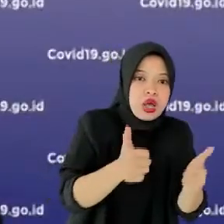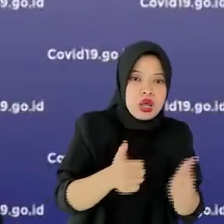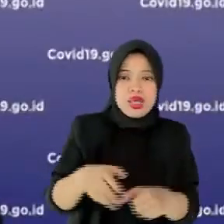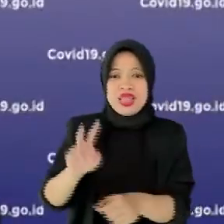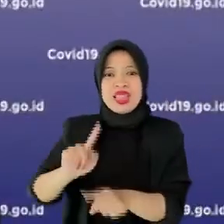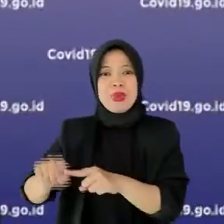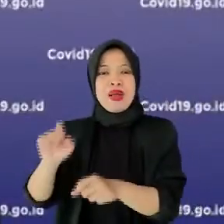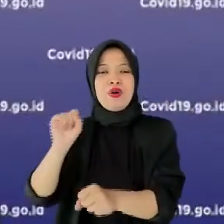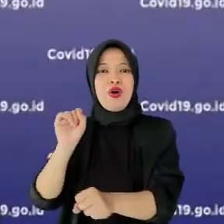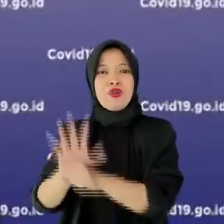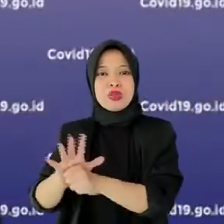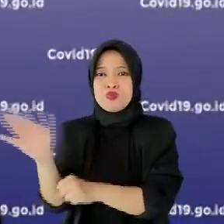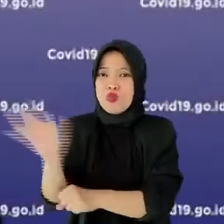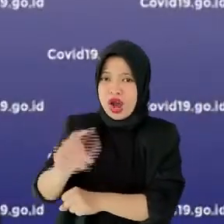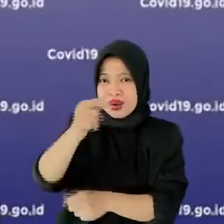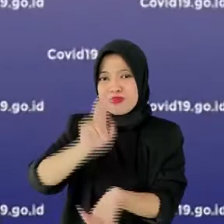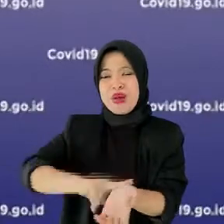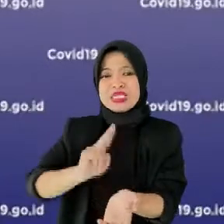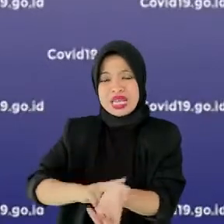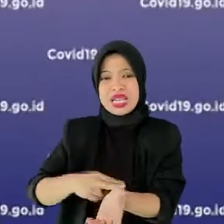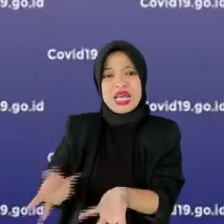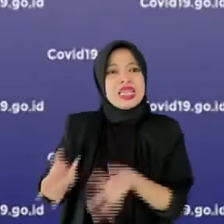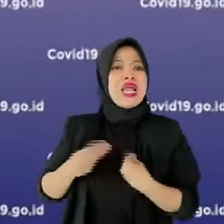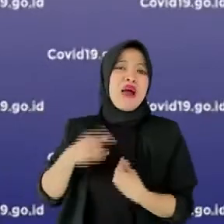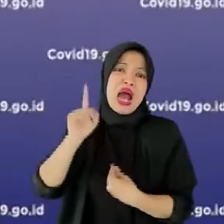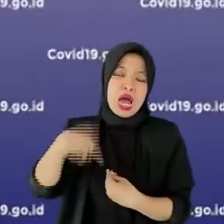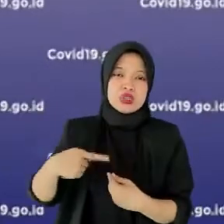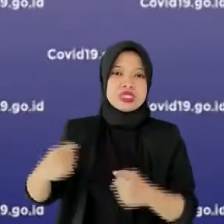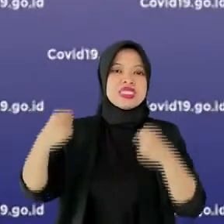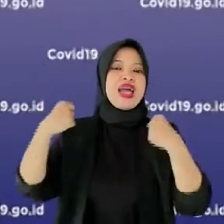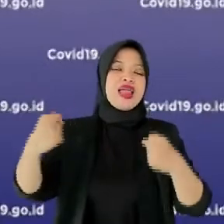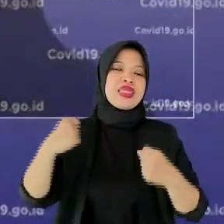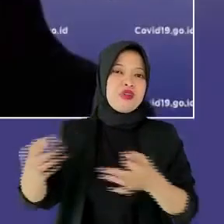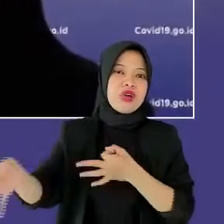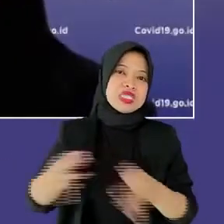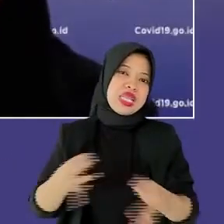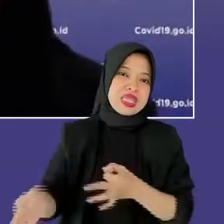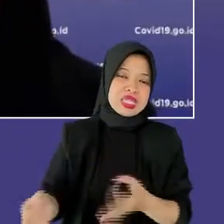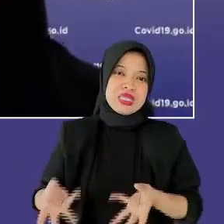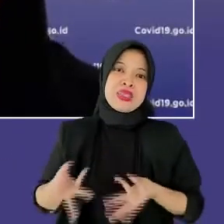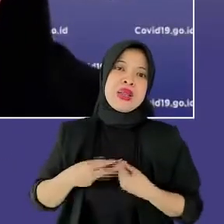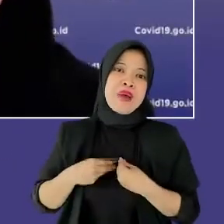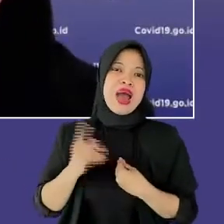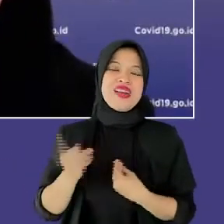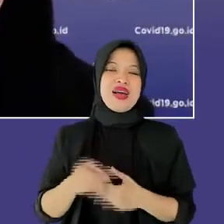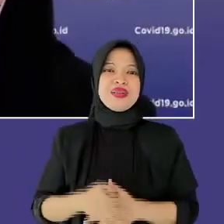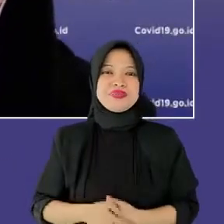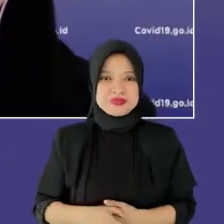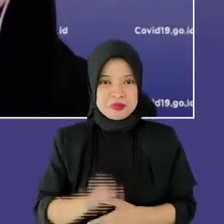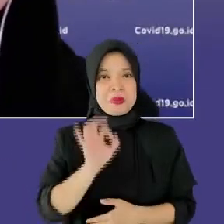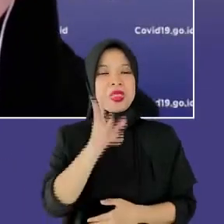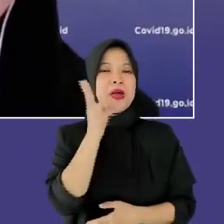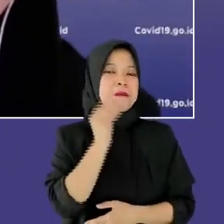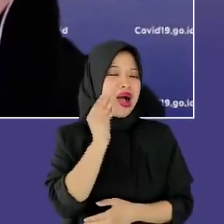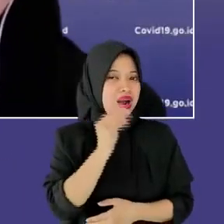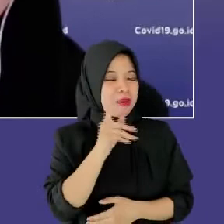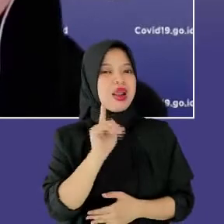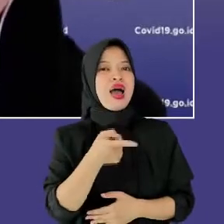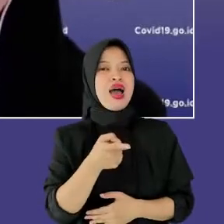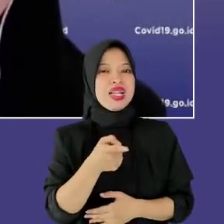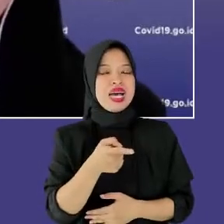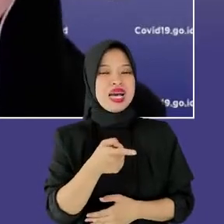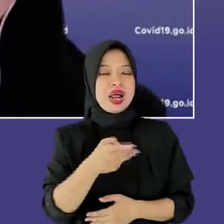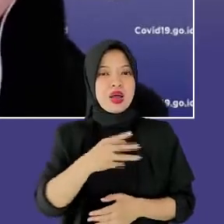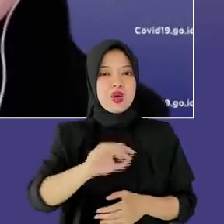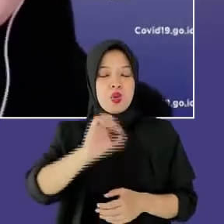non-COVID jangan sampai juga tidak mendapatkan tempat di fasilitas kesehatan. Betul. Jadi tadi kita memang kita belajar banyak dari second